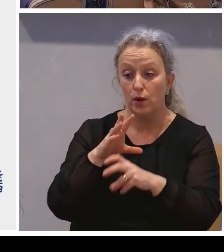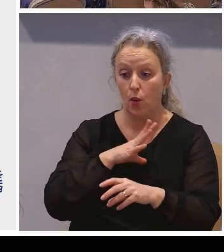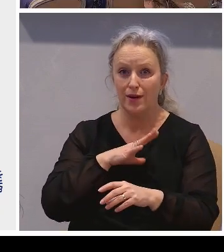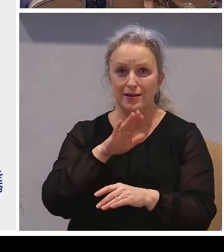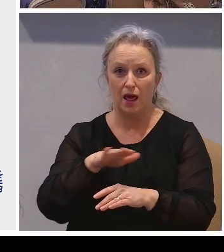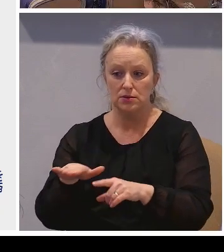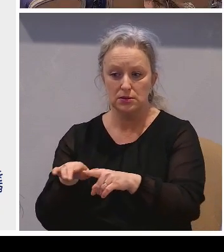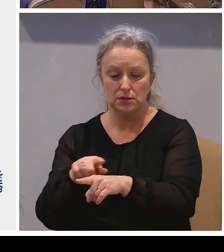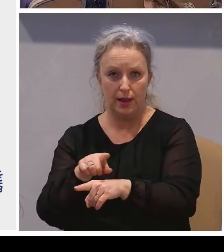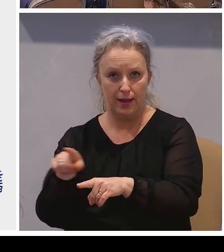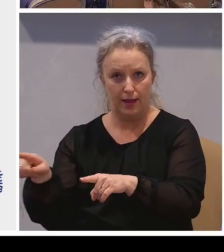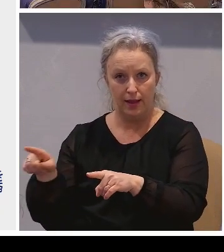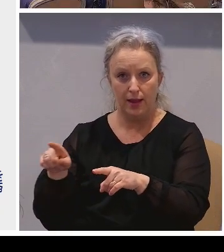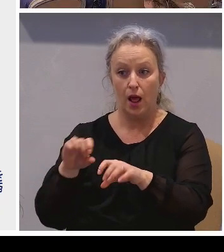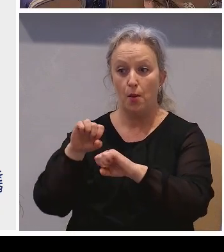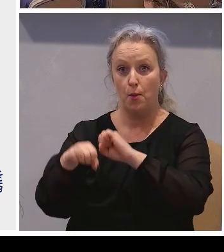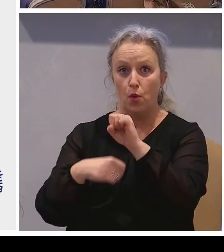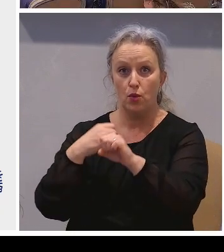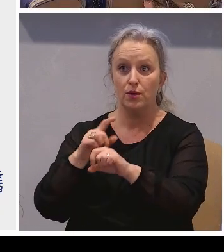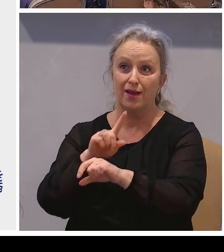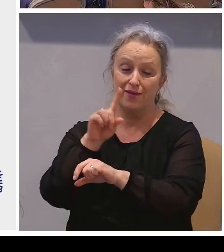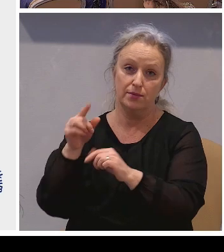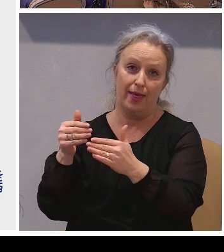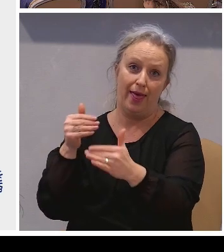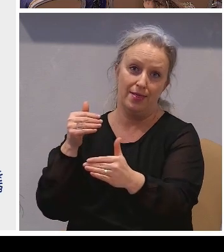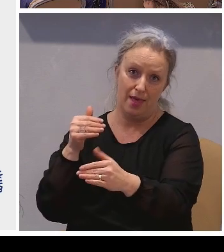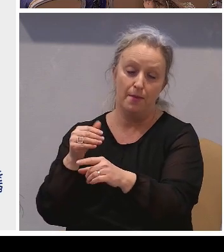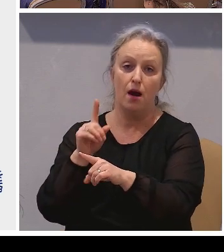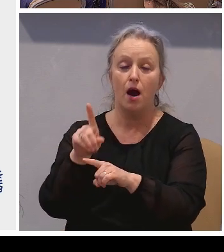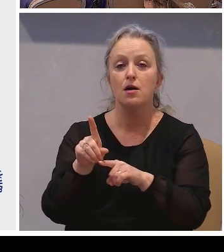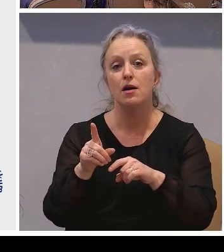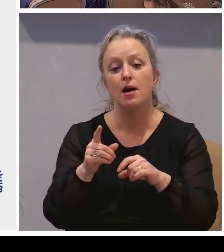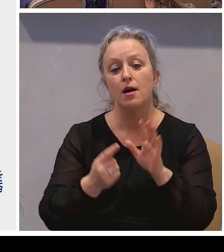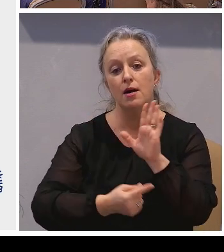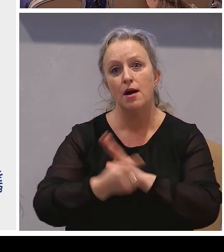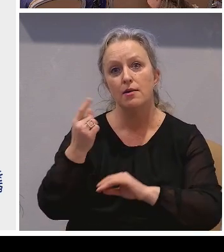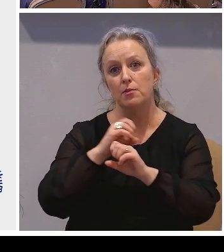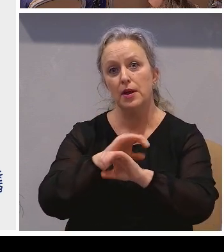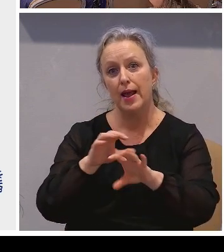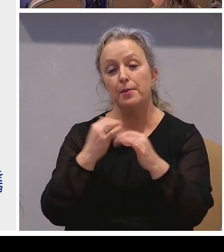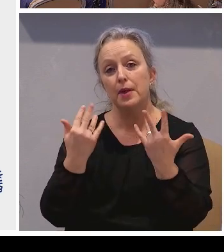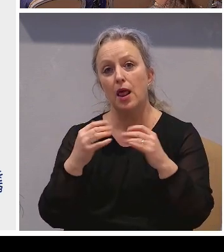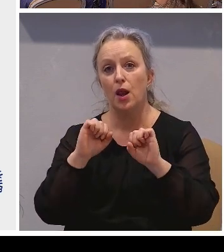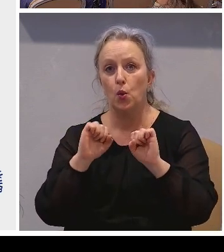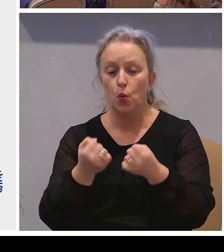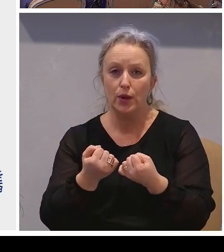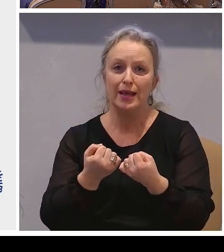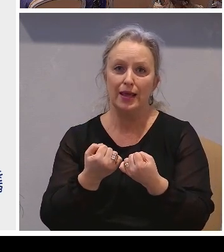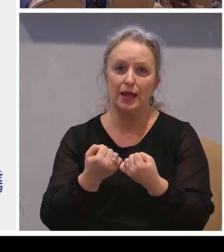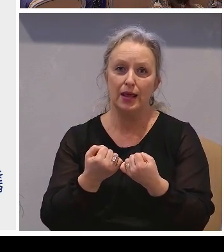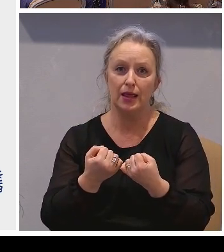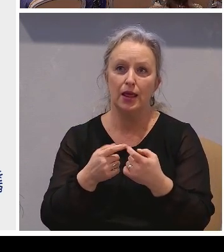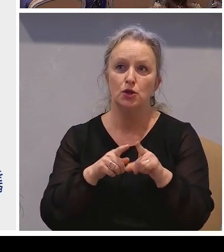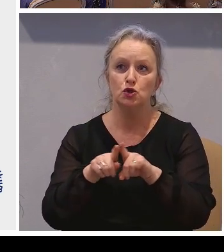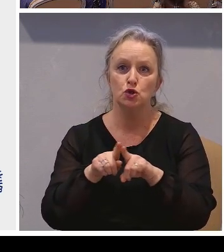lastel enne siis prepuberteedi eas, aga me The hakkame rääkima sellest, kui meil studies were carried out on spermatogenees, prepubescent